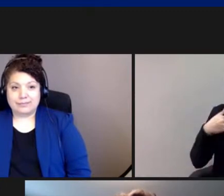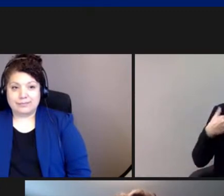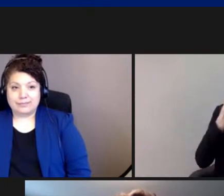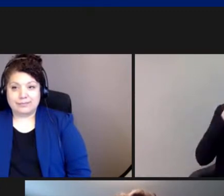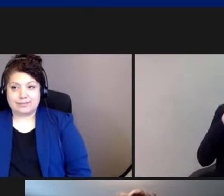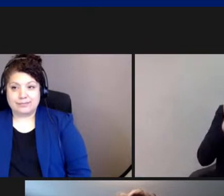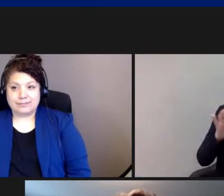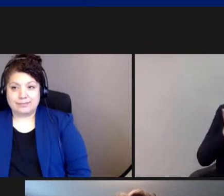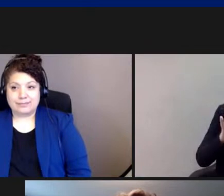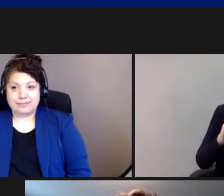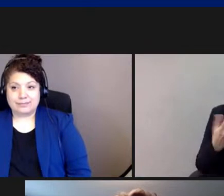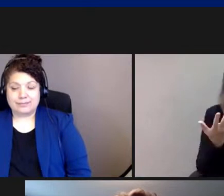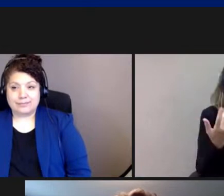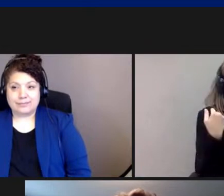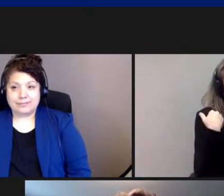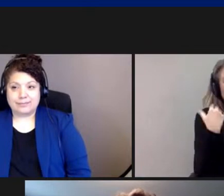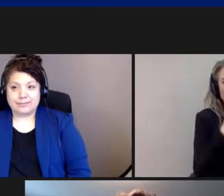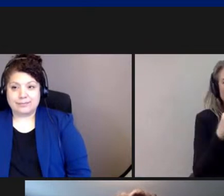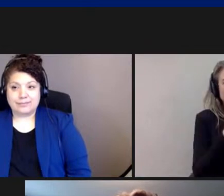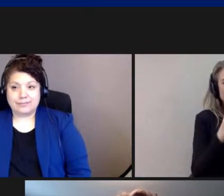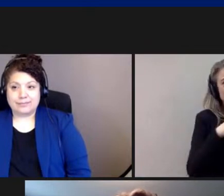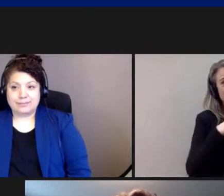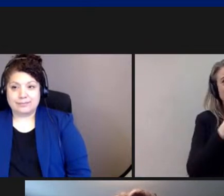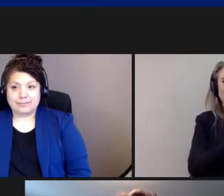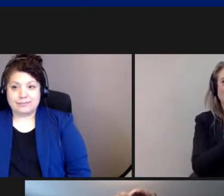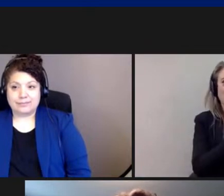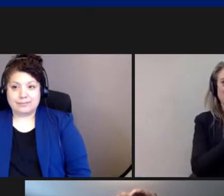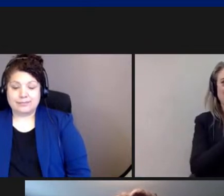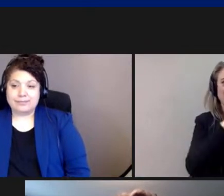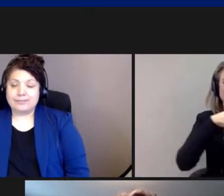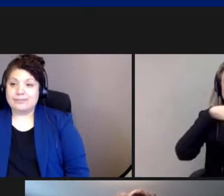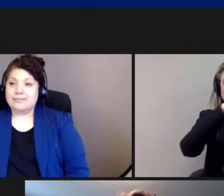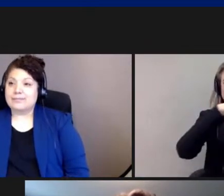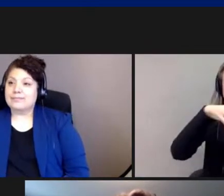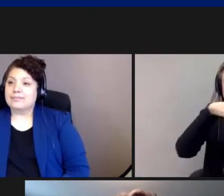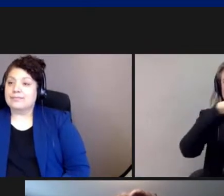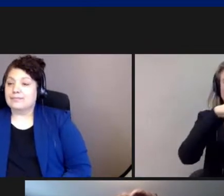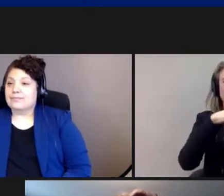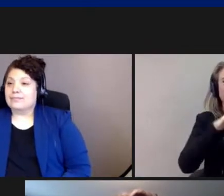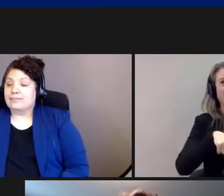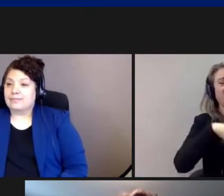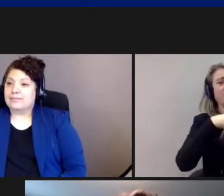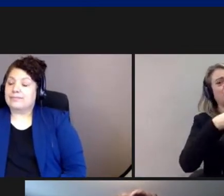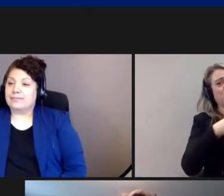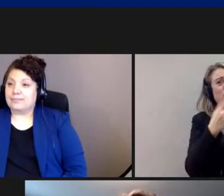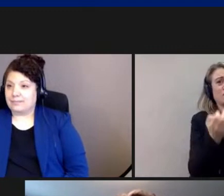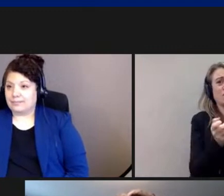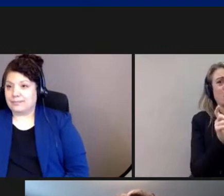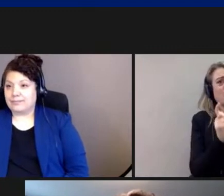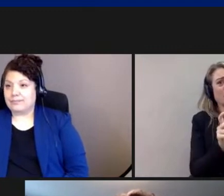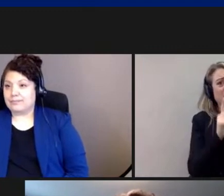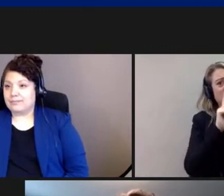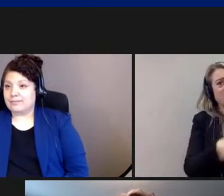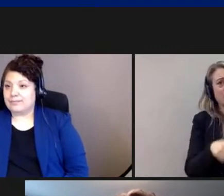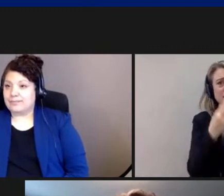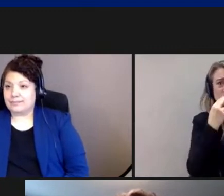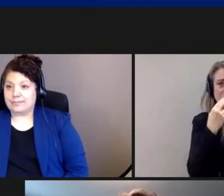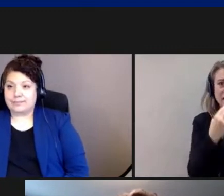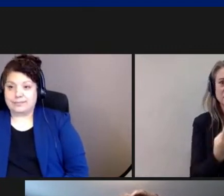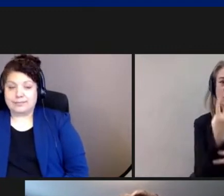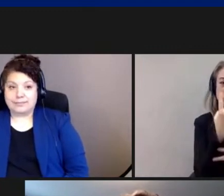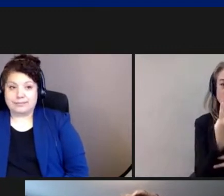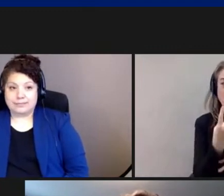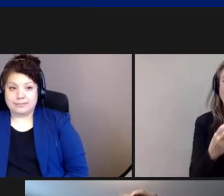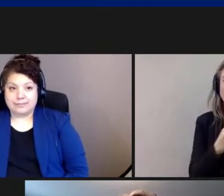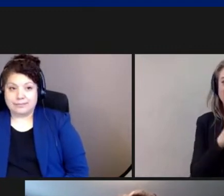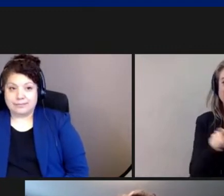Dr. Mulofny l'a dit, on a déjà la COVID qui circule dans notre communauté. Donc, définitivement, on veut protéger les gens contre la grippe. D'avoir 2 virus qui